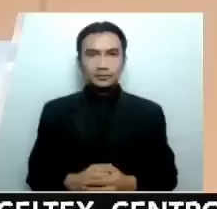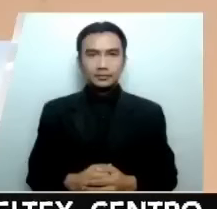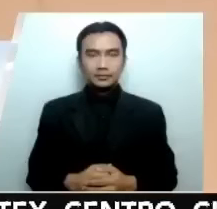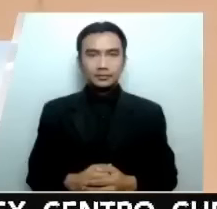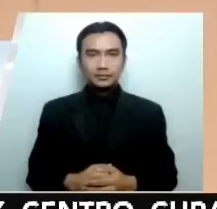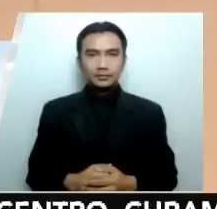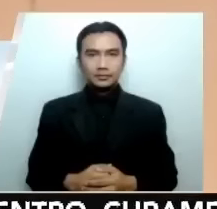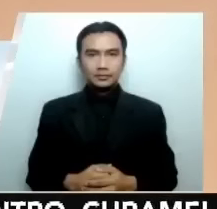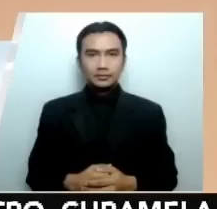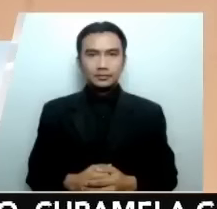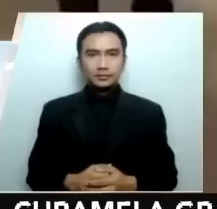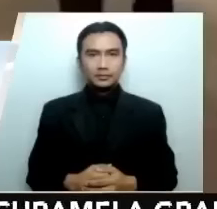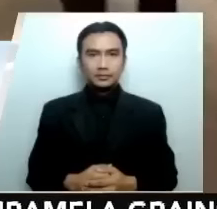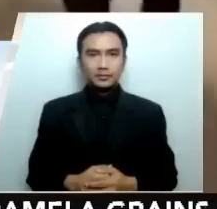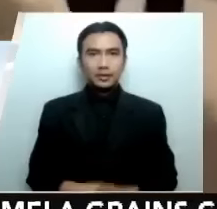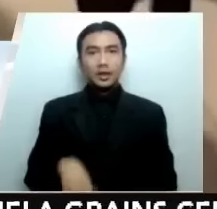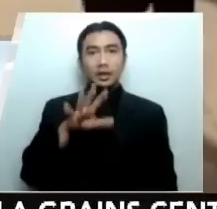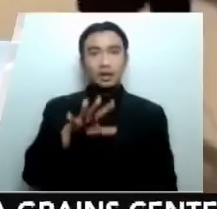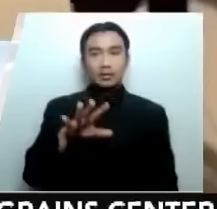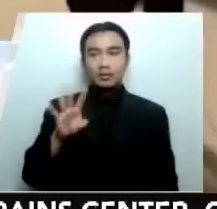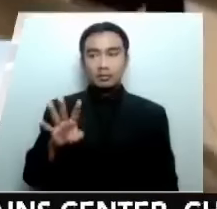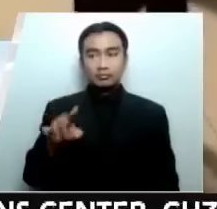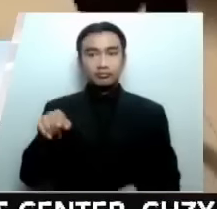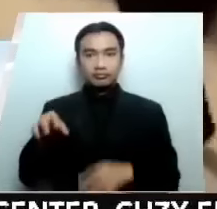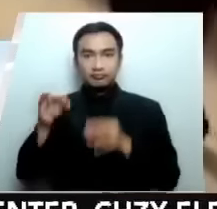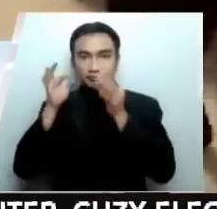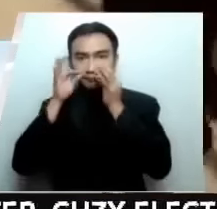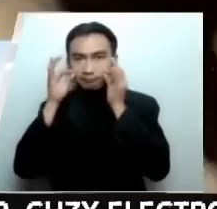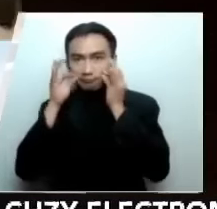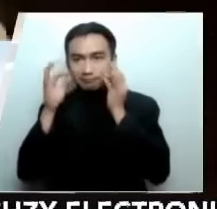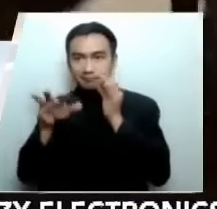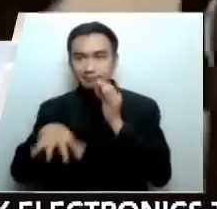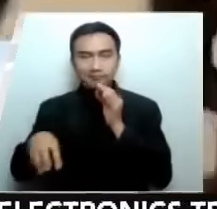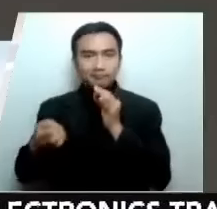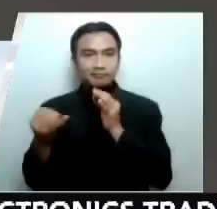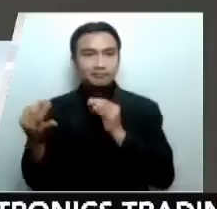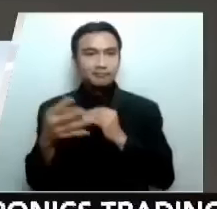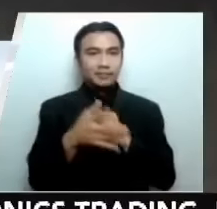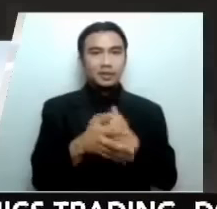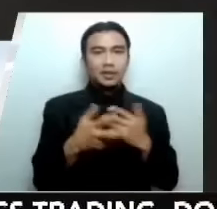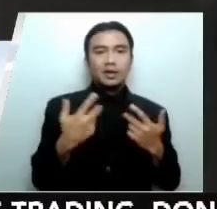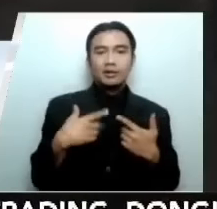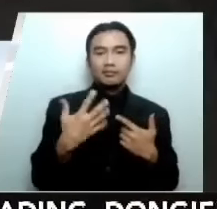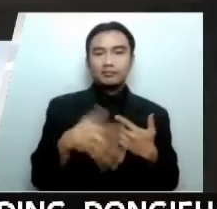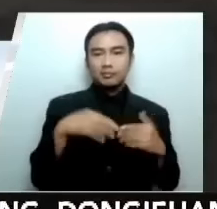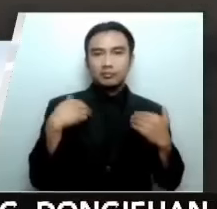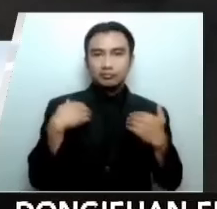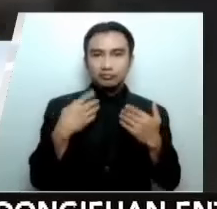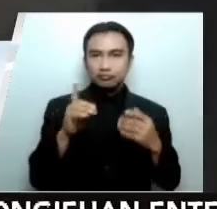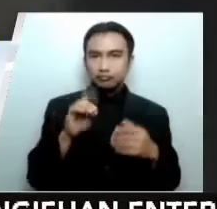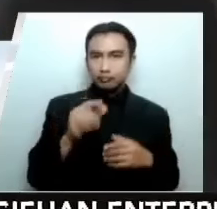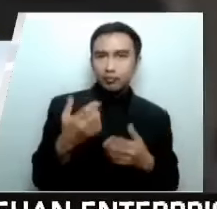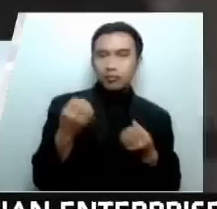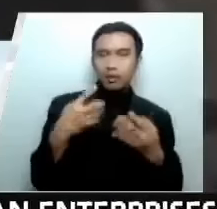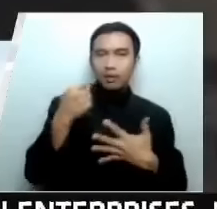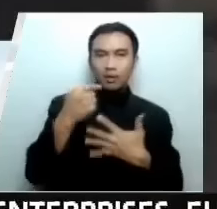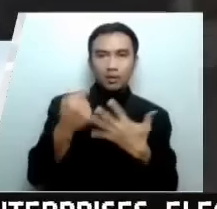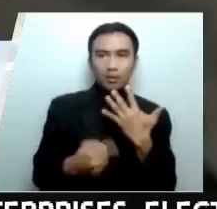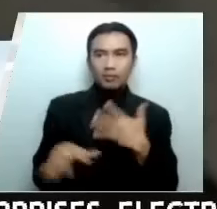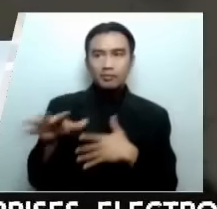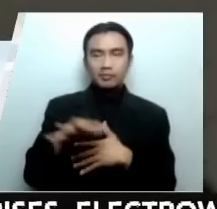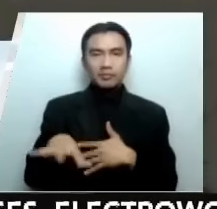Limamput apat na pusa at 14 na aso. Ganito karami ang mga alaga ni Dr. Jane Buencamino at kanyang